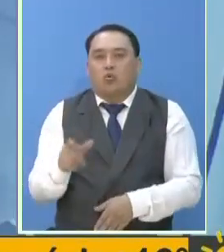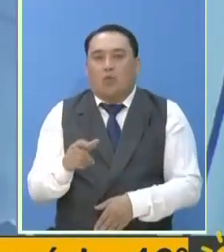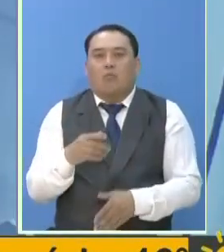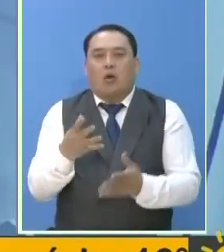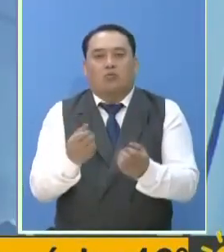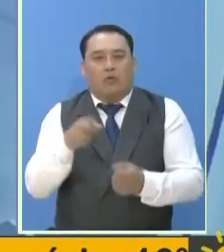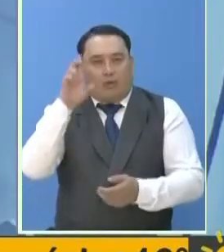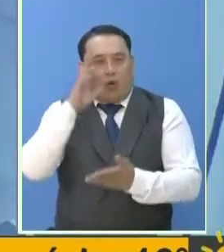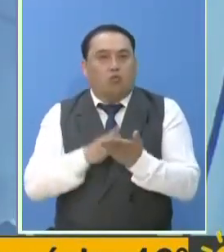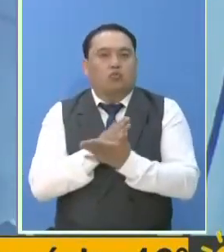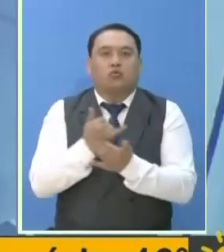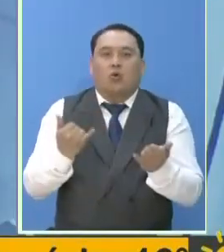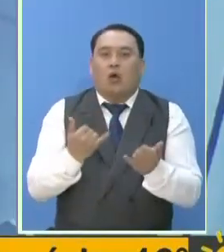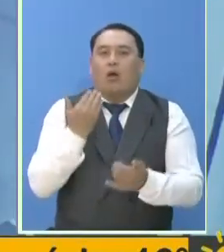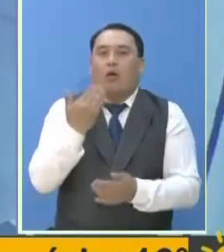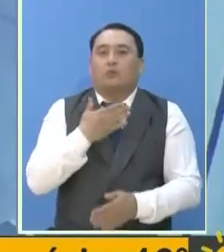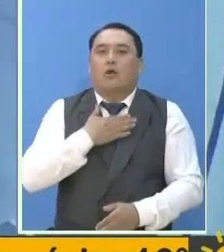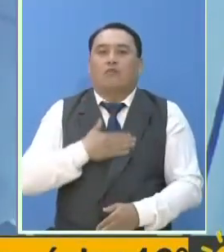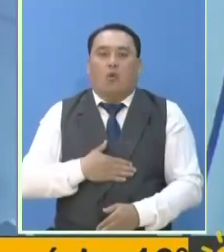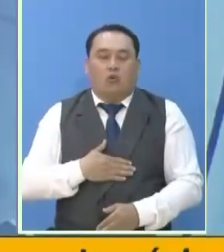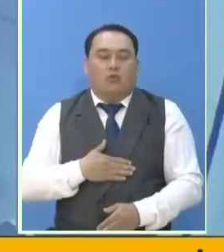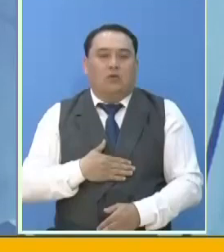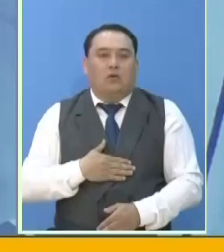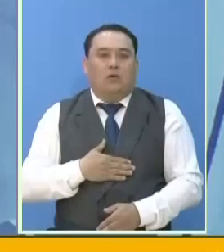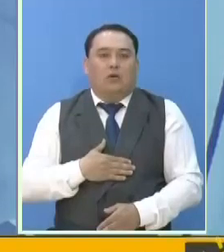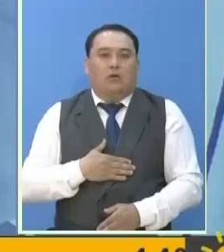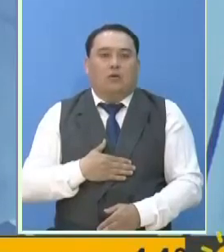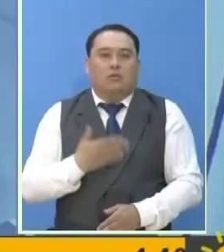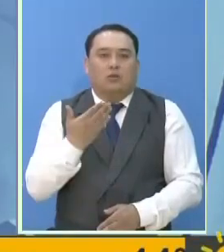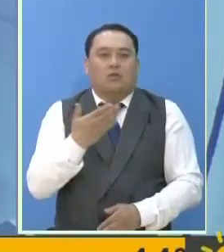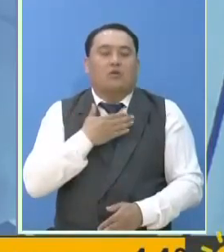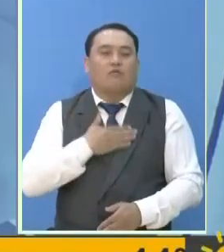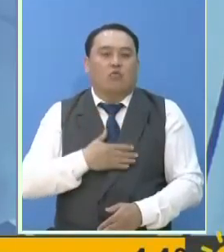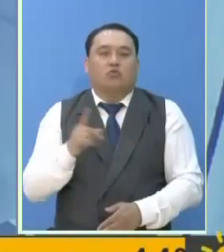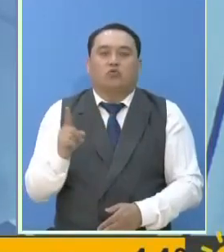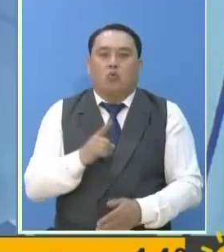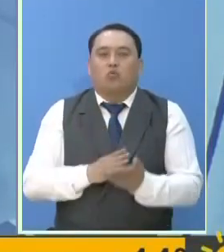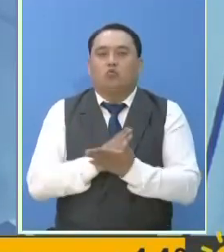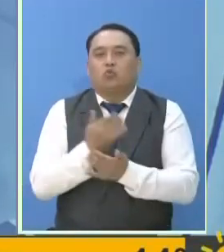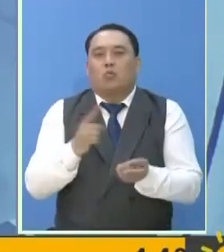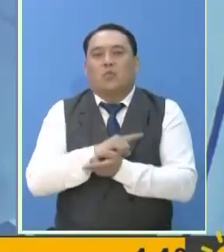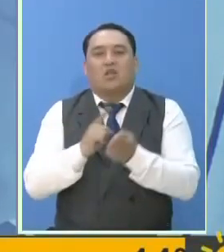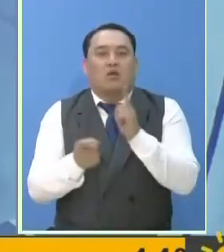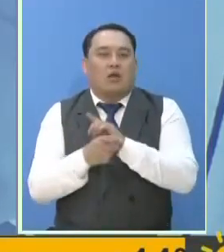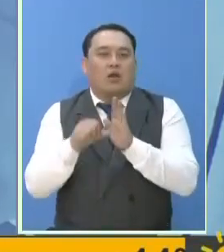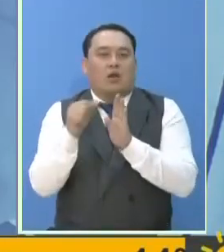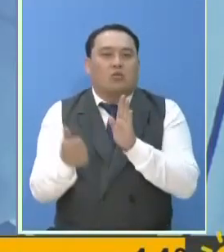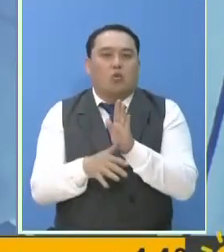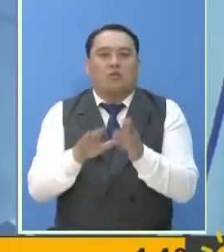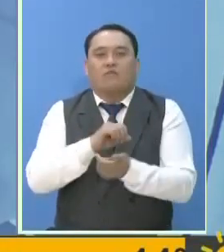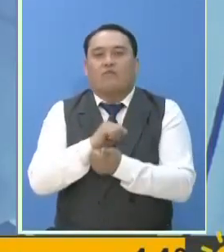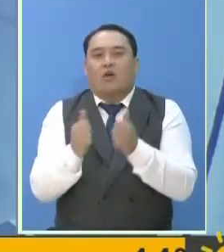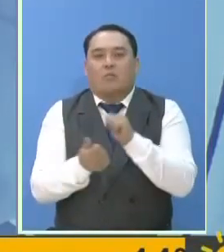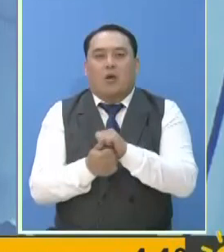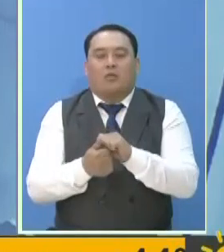получали государственные услуги, насколько они довольны. Насколько они довольны тем, что данную услугу перевели в электронный формат. Насколько